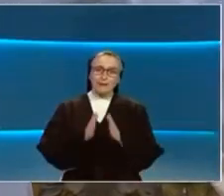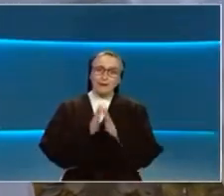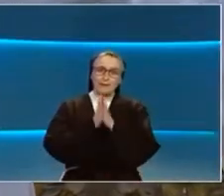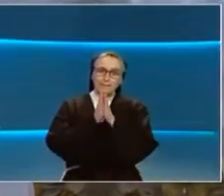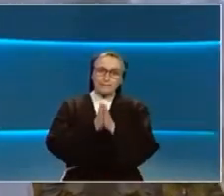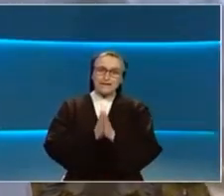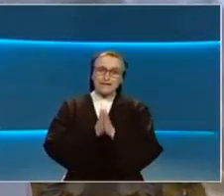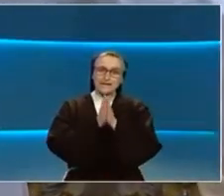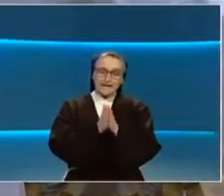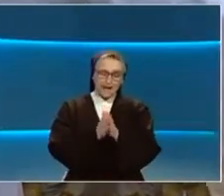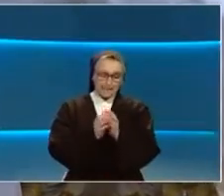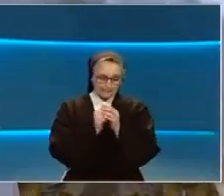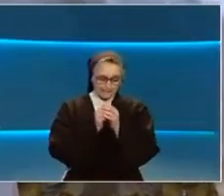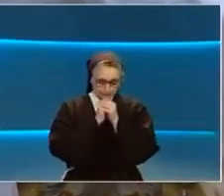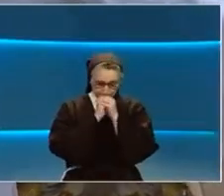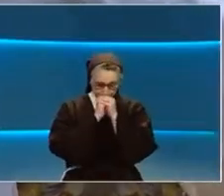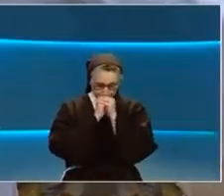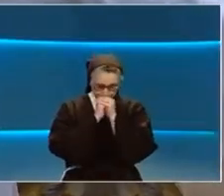Oremus.